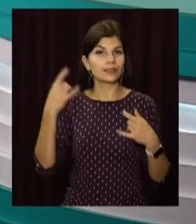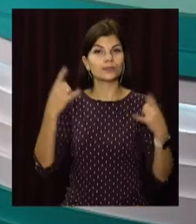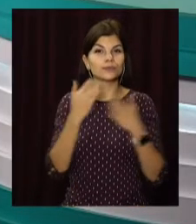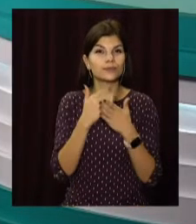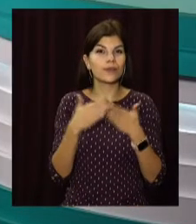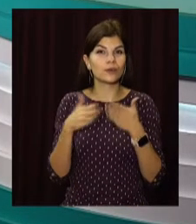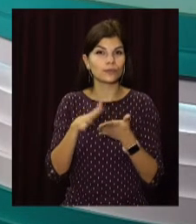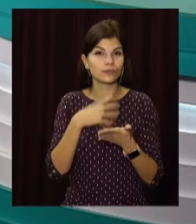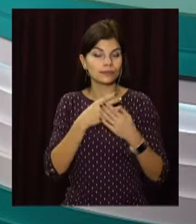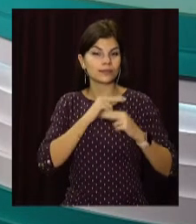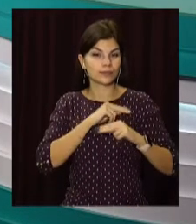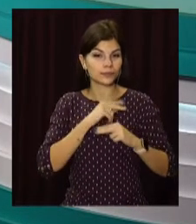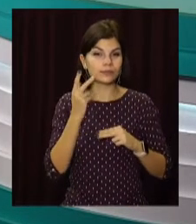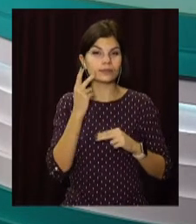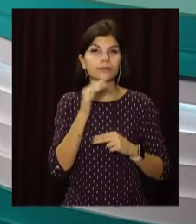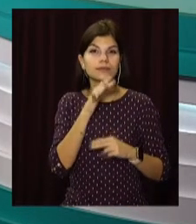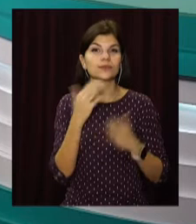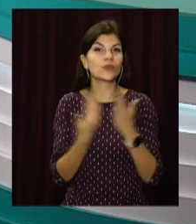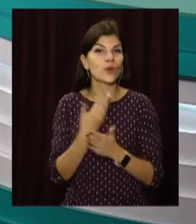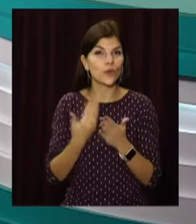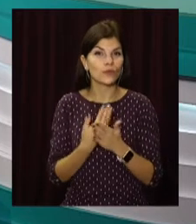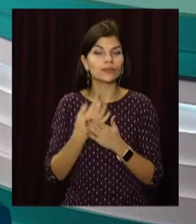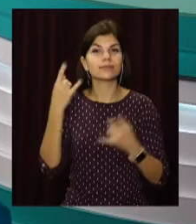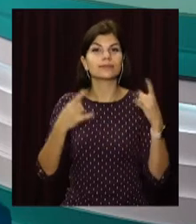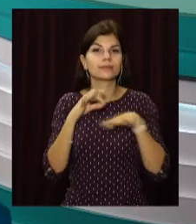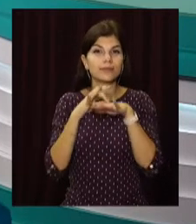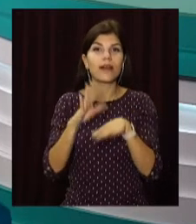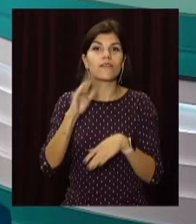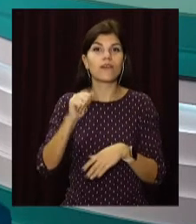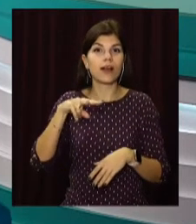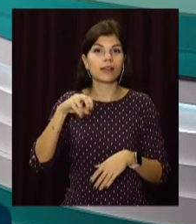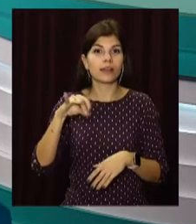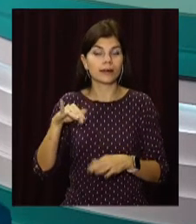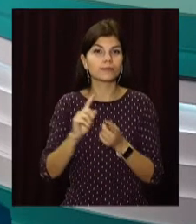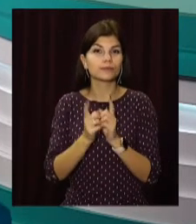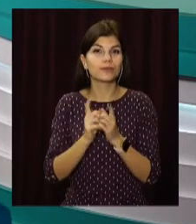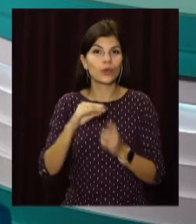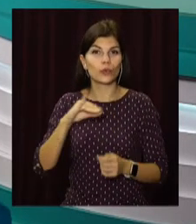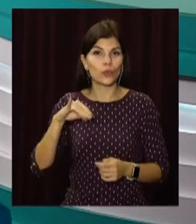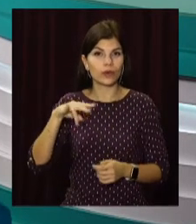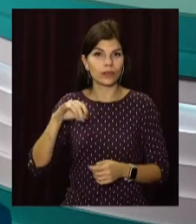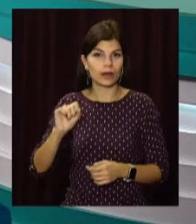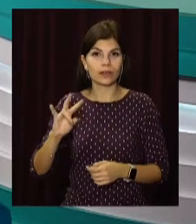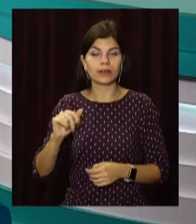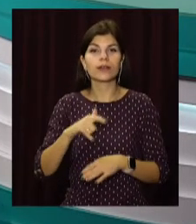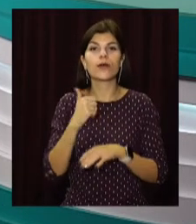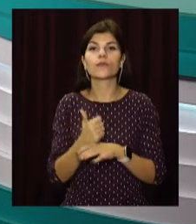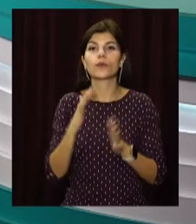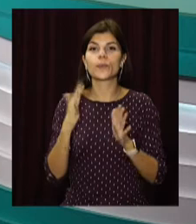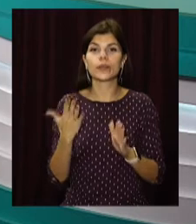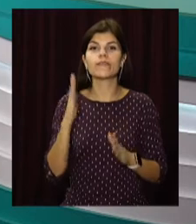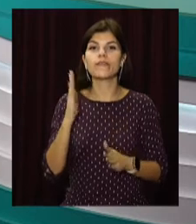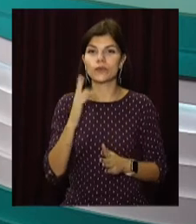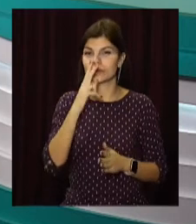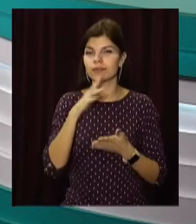Вітаю! Відкритий продовжує свою роботу. Як завжди, о цій порі новини. Для вас працюють Валерія Майна та сурдоперекладачка Юліана Пуговкіна. І про головні